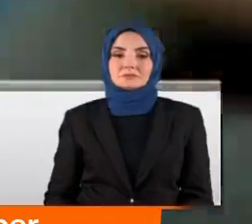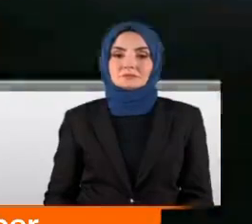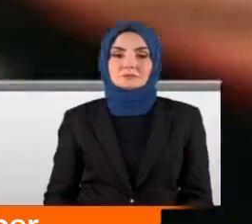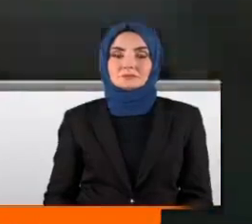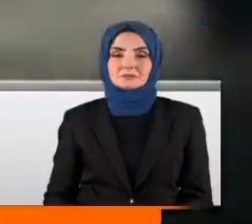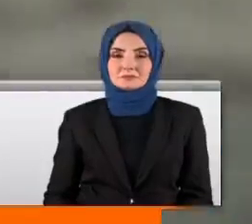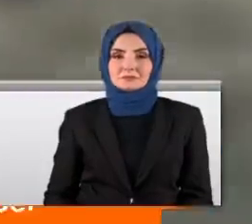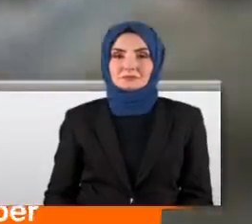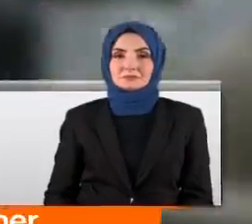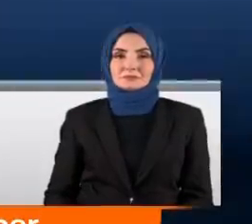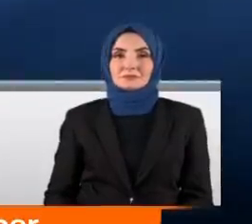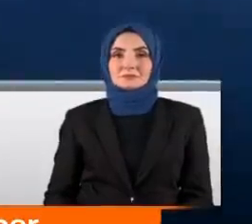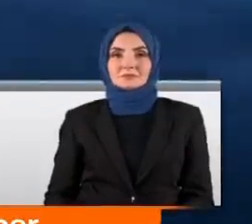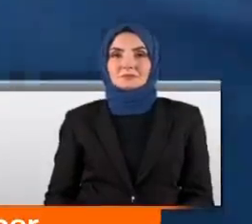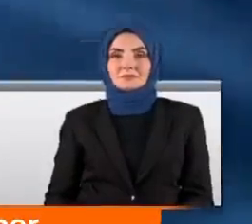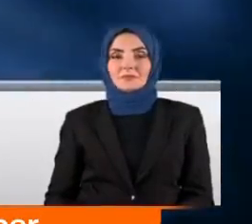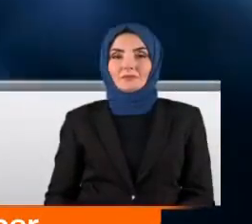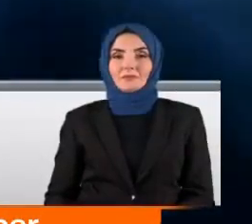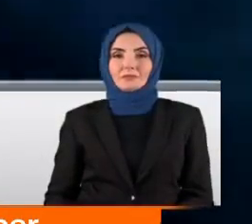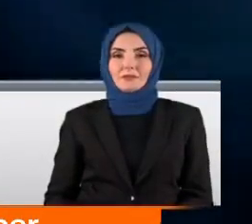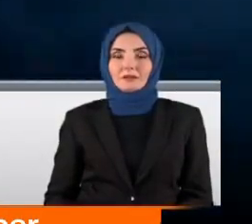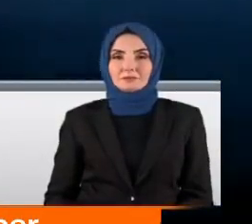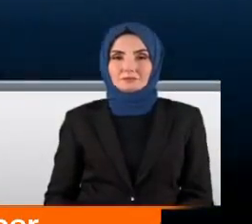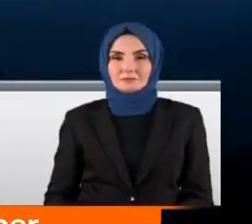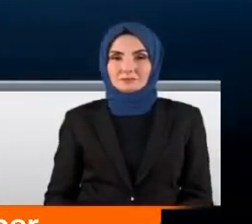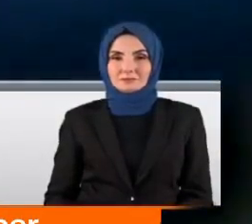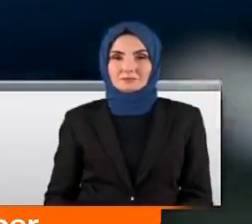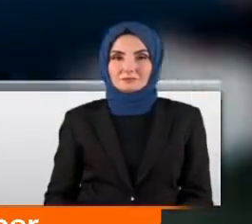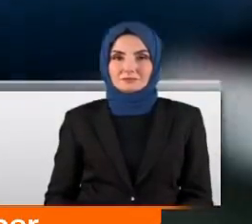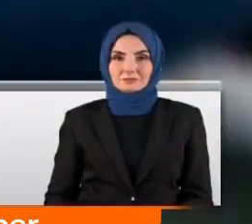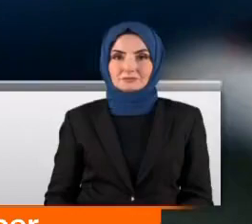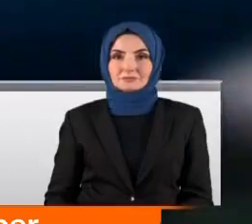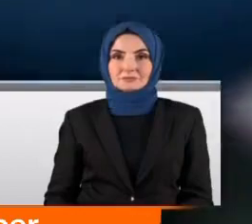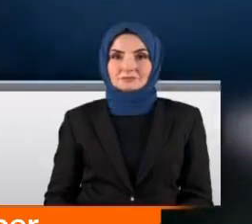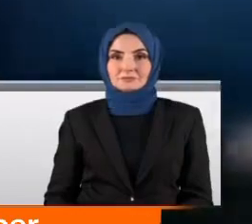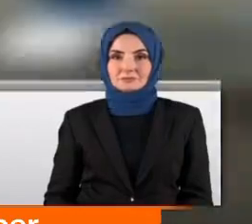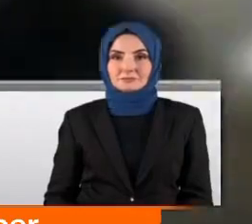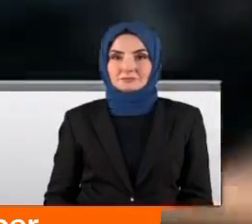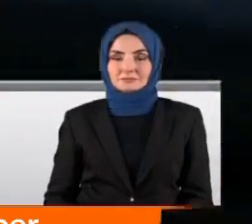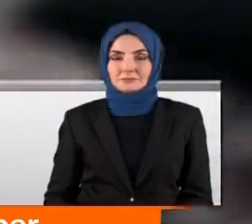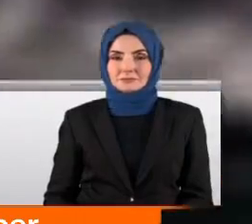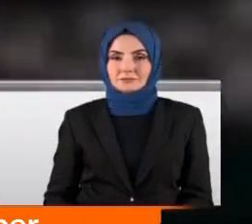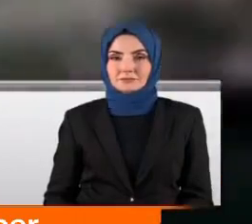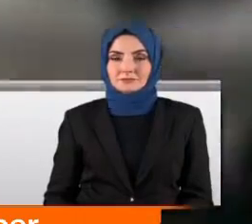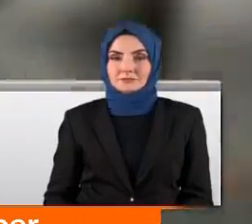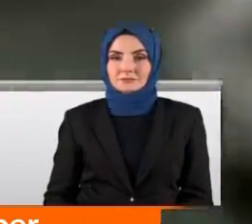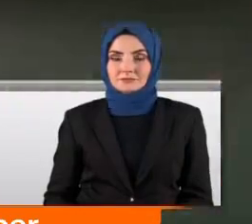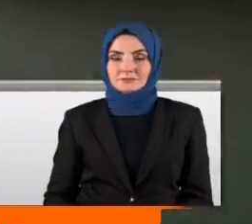insanlar mağduriyetine bak ibb'ye de attım ben bunu araç gönderemiyoruz diyor aracımız yok diyor